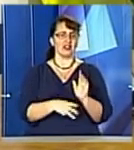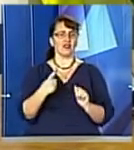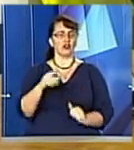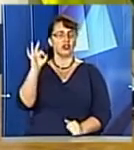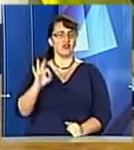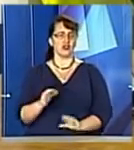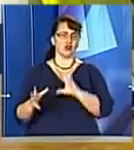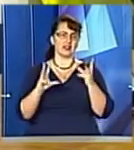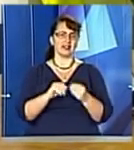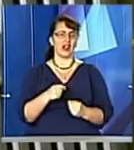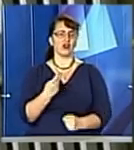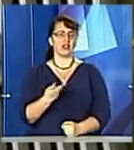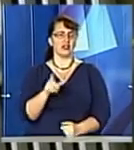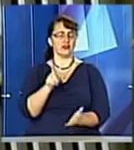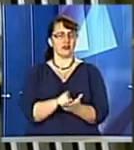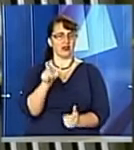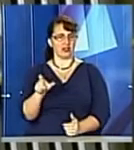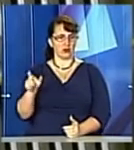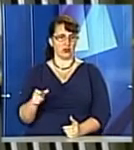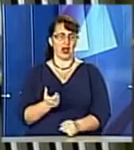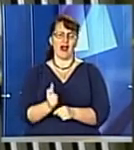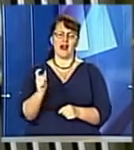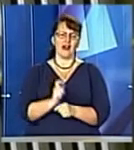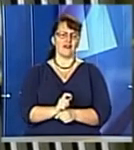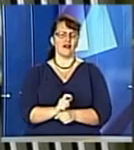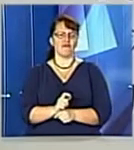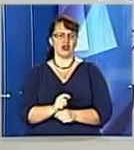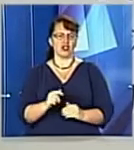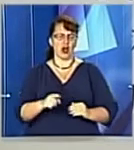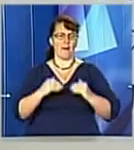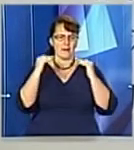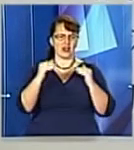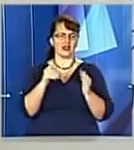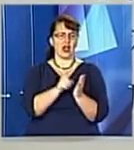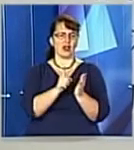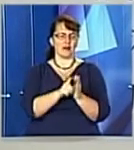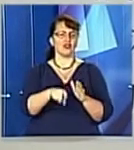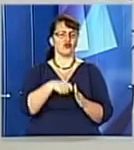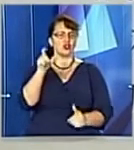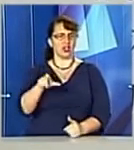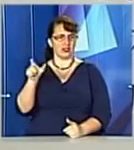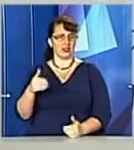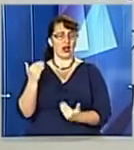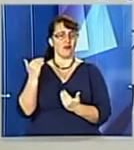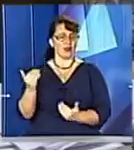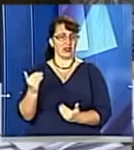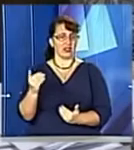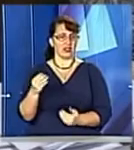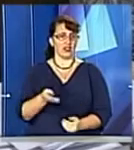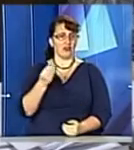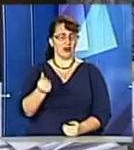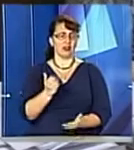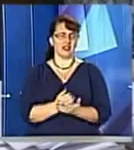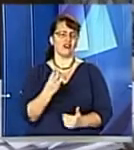загальної чисельності наших пенсіонерів. Найбільше пенсію підняли шахтарям. Відповідно до законодавства, їхні соціальні виплати становлять не менше